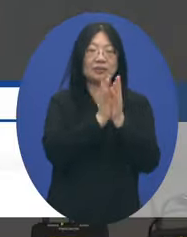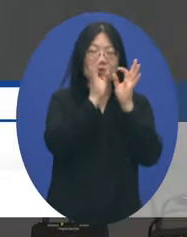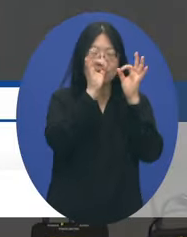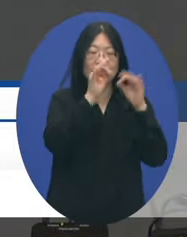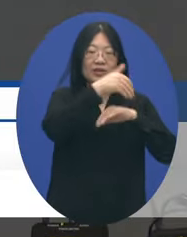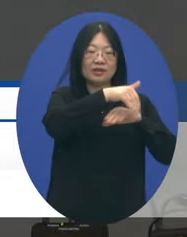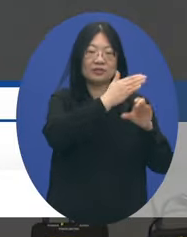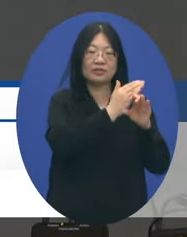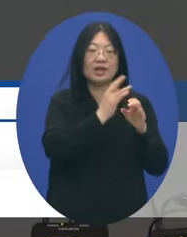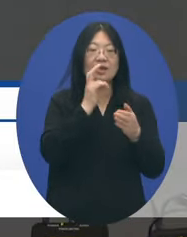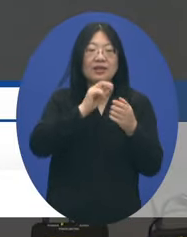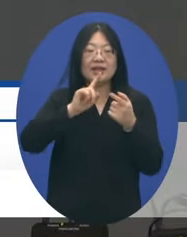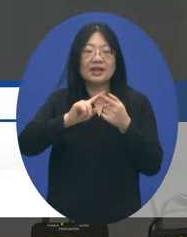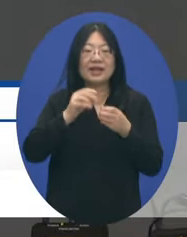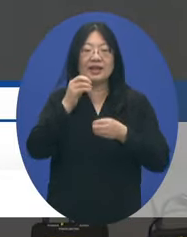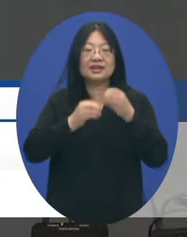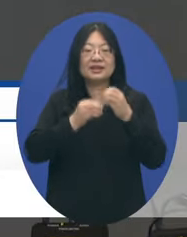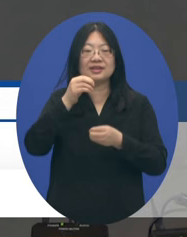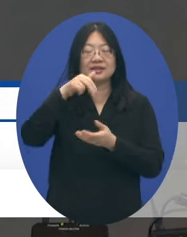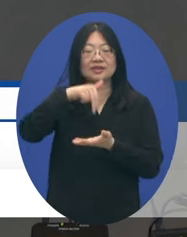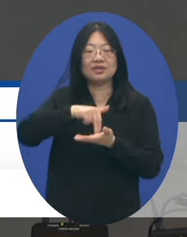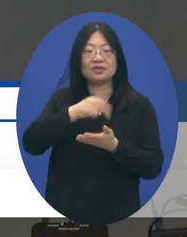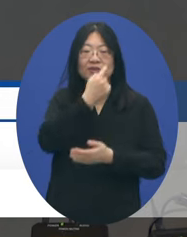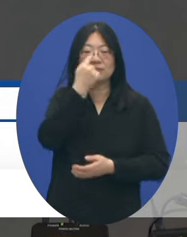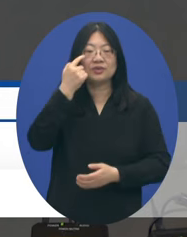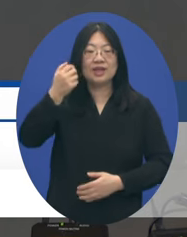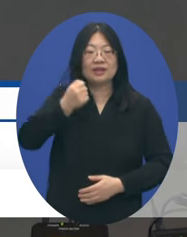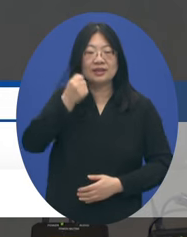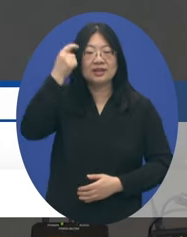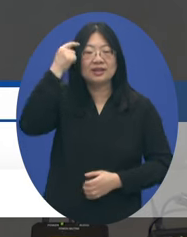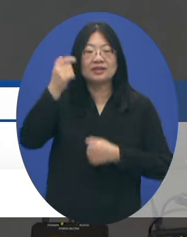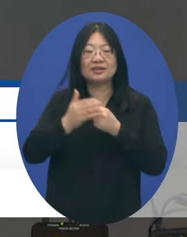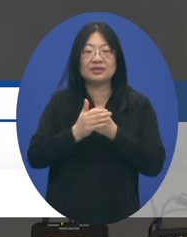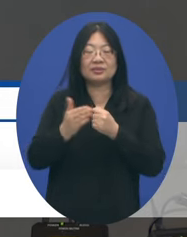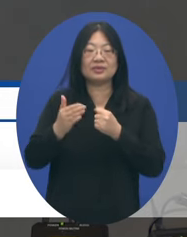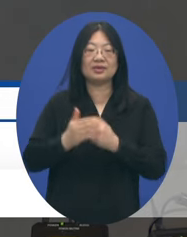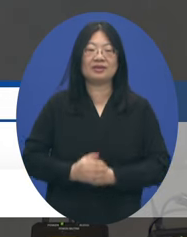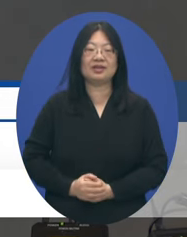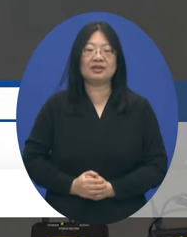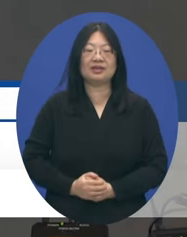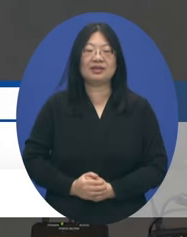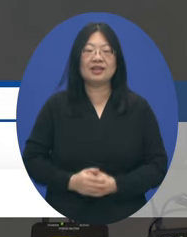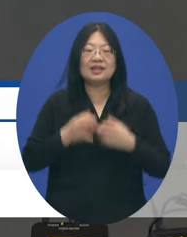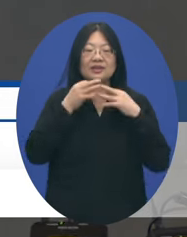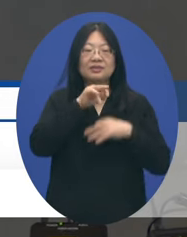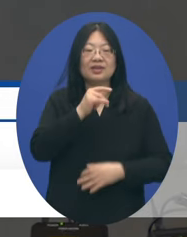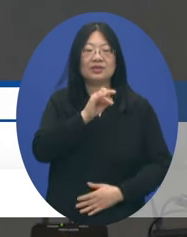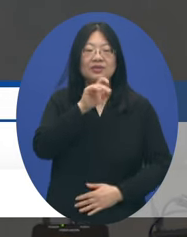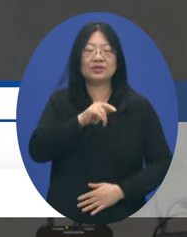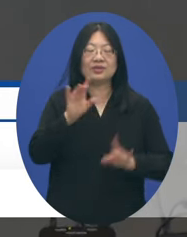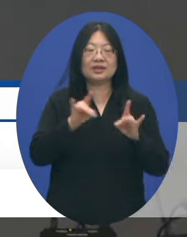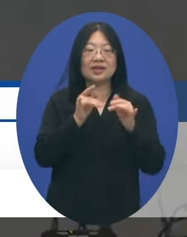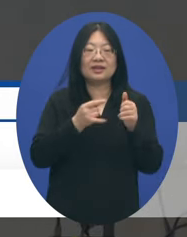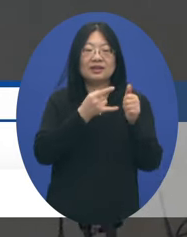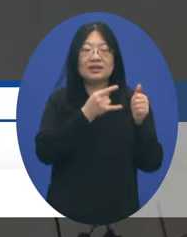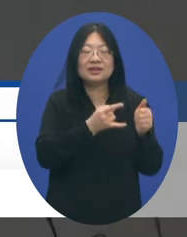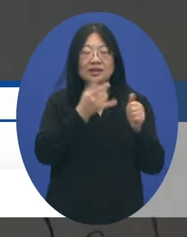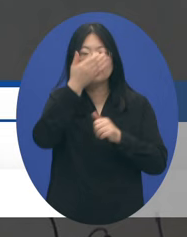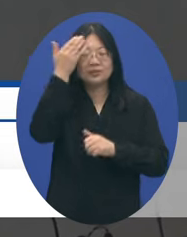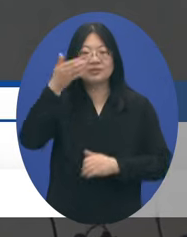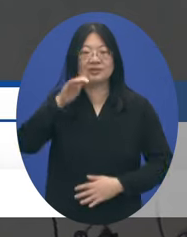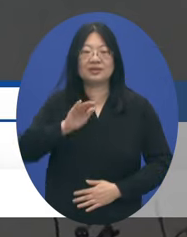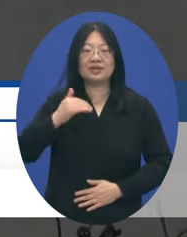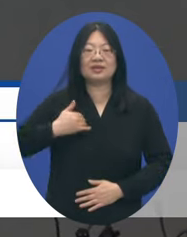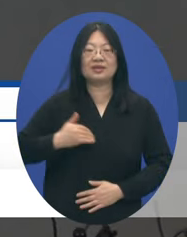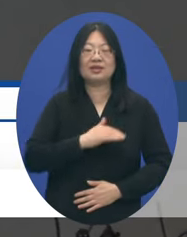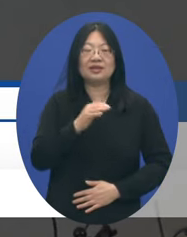음악에 대한 시적인 눈을 가졌다. 저는 그렇게 생각을 해서 사실 김선욱 지휘자도 젊지만